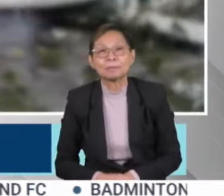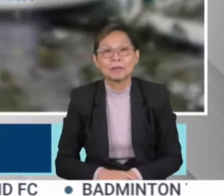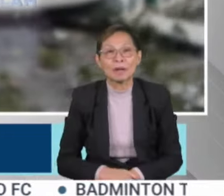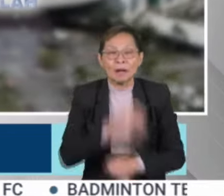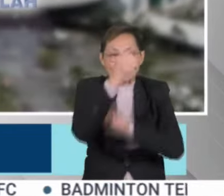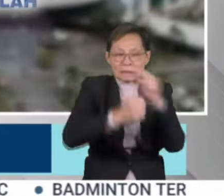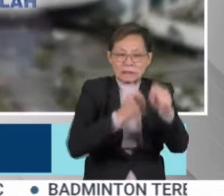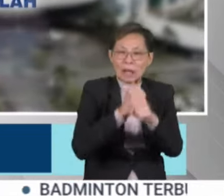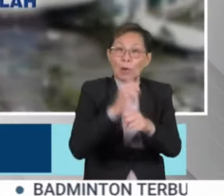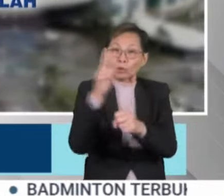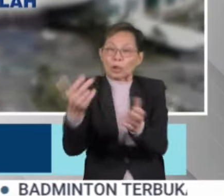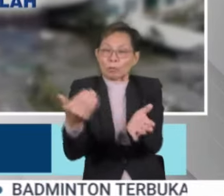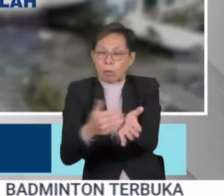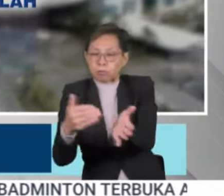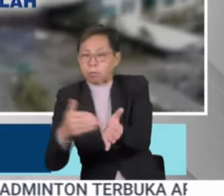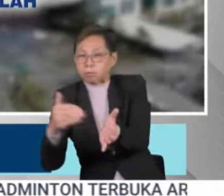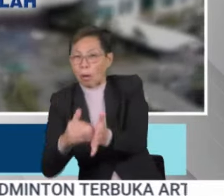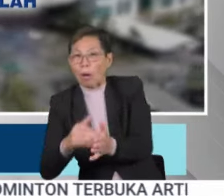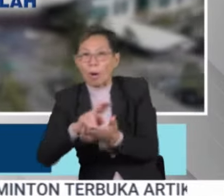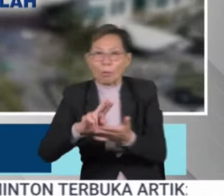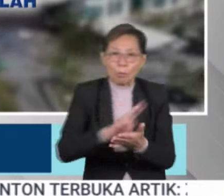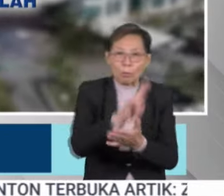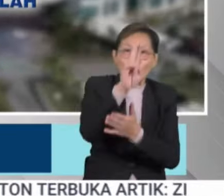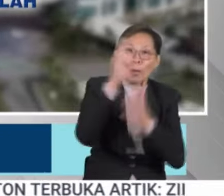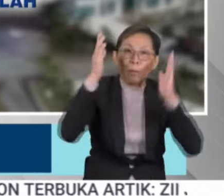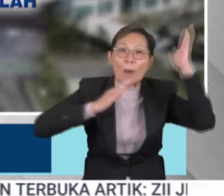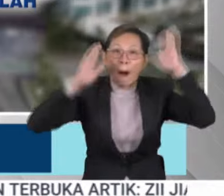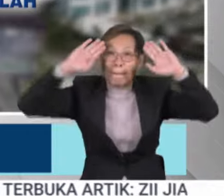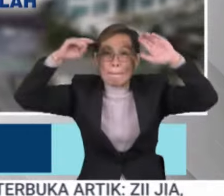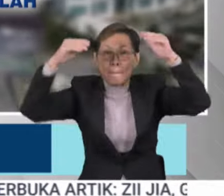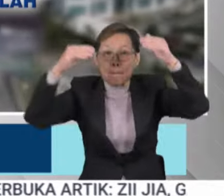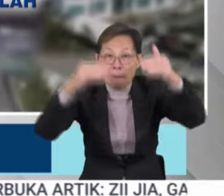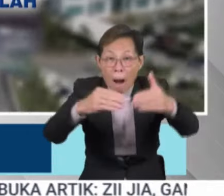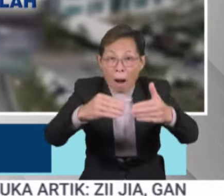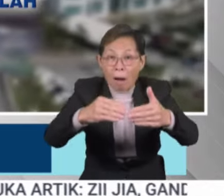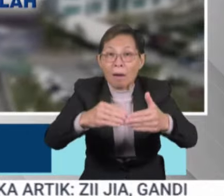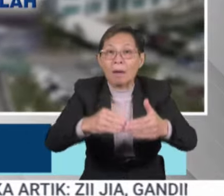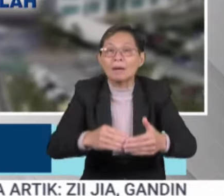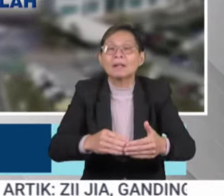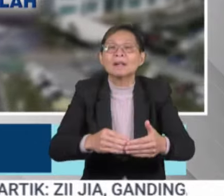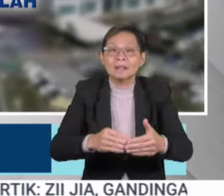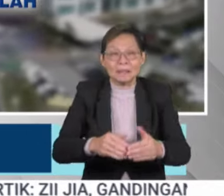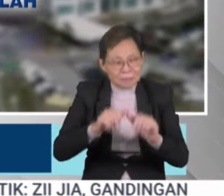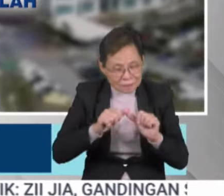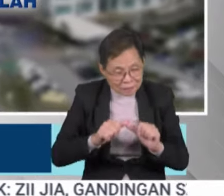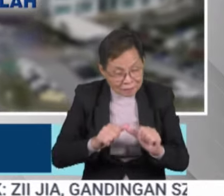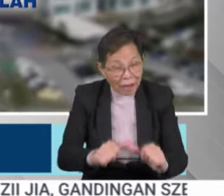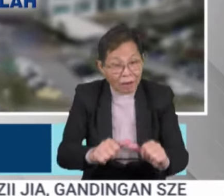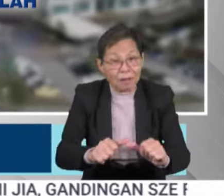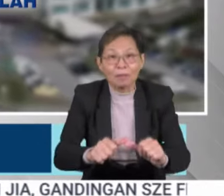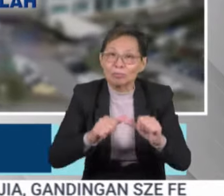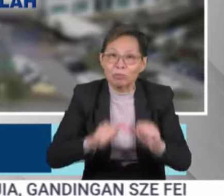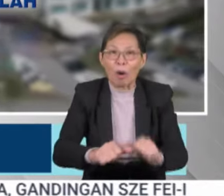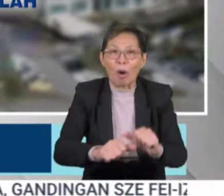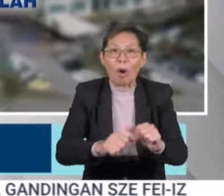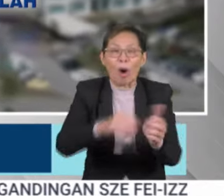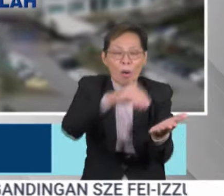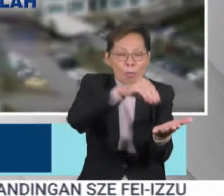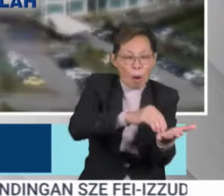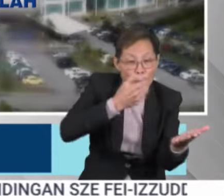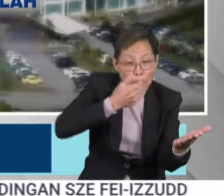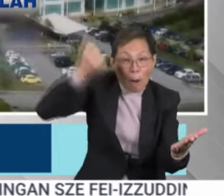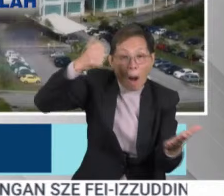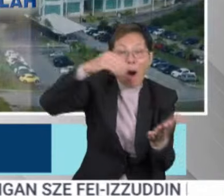Buat tahun ketiga berturut-turut, Universiti Malaysia Pahang Al Sultan Abdullah UMPSE mengekalkan kedudukan